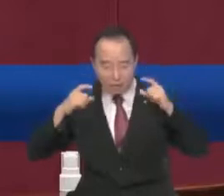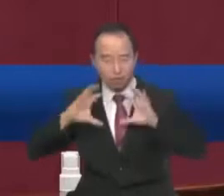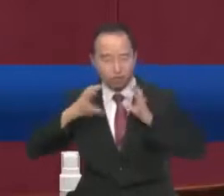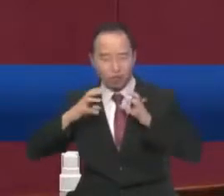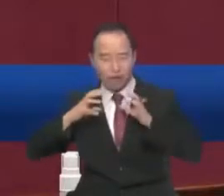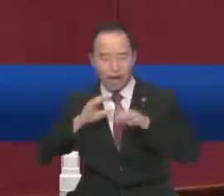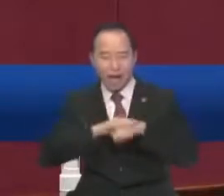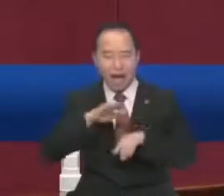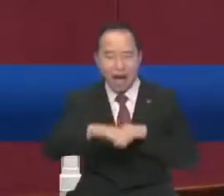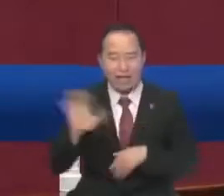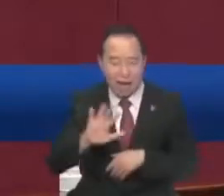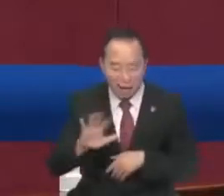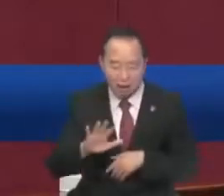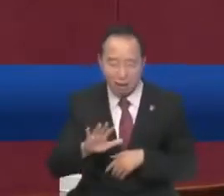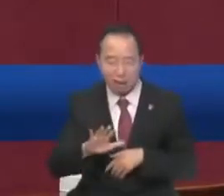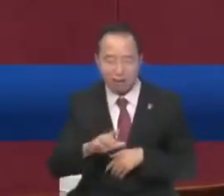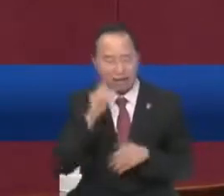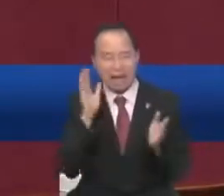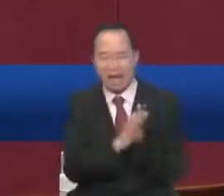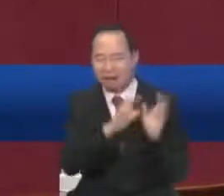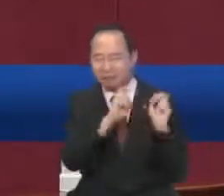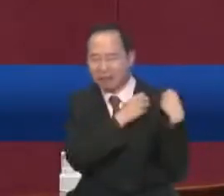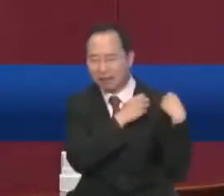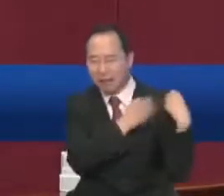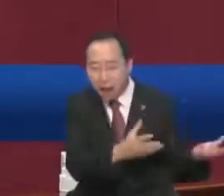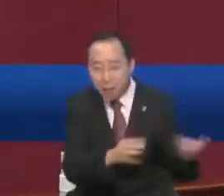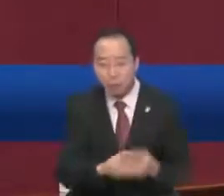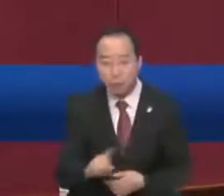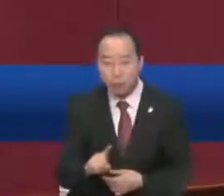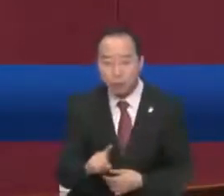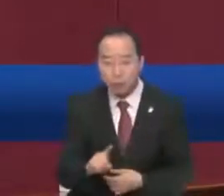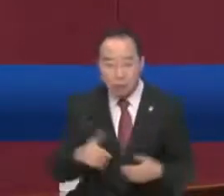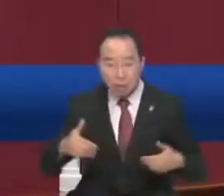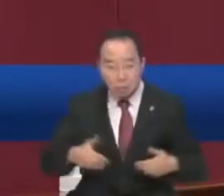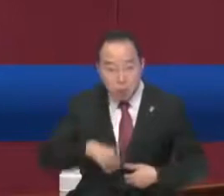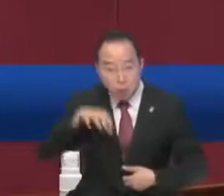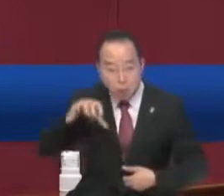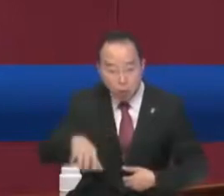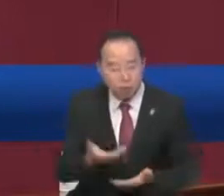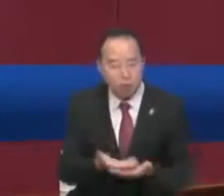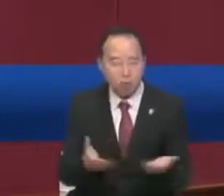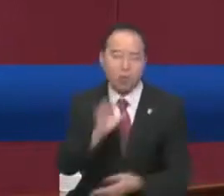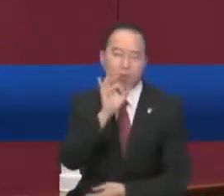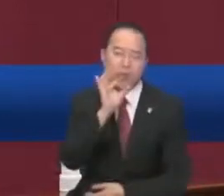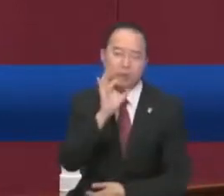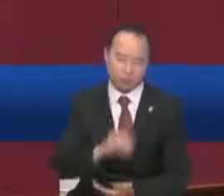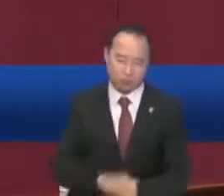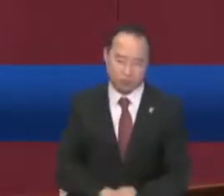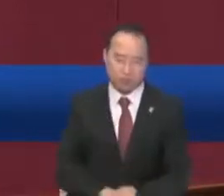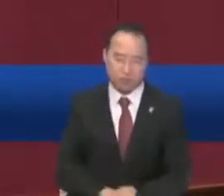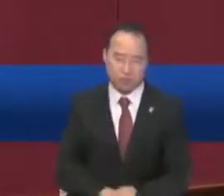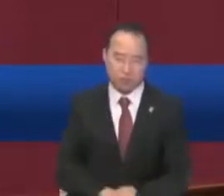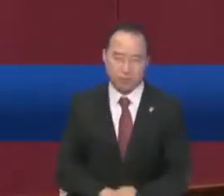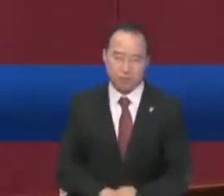매점매석으로 인해 정작 필요한 곳에는 공급하지 못했을 것입니다. 사랑하는 국민